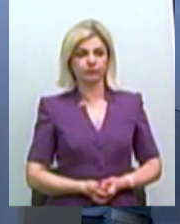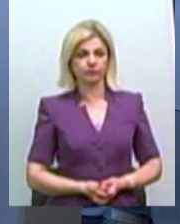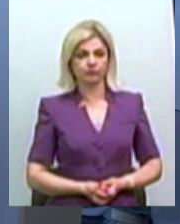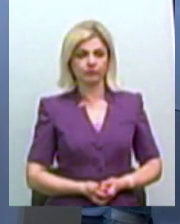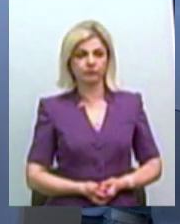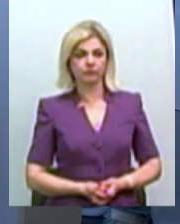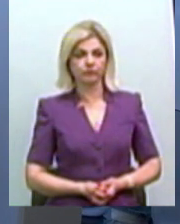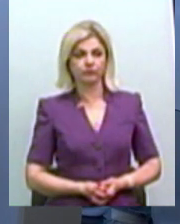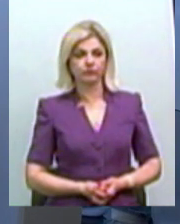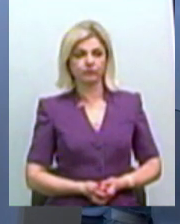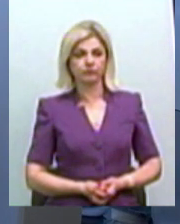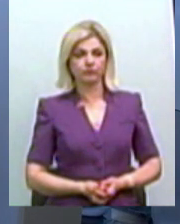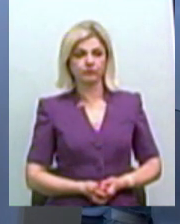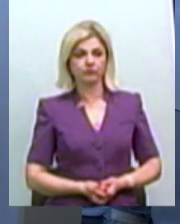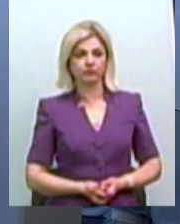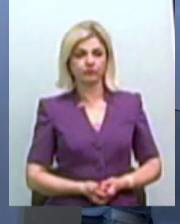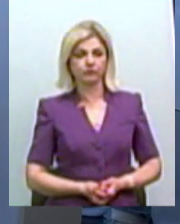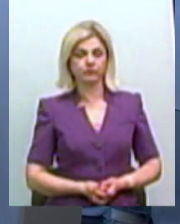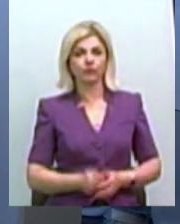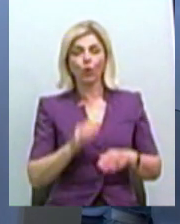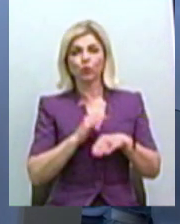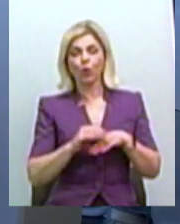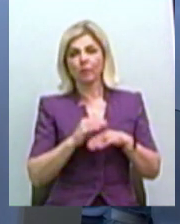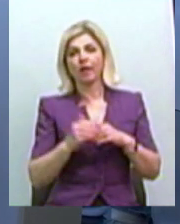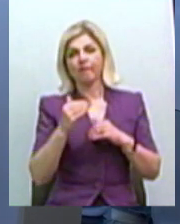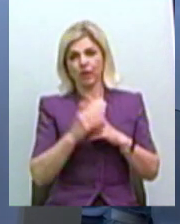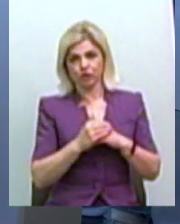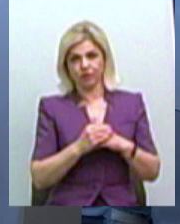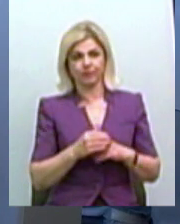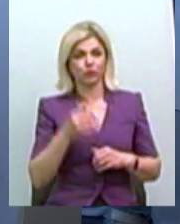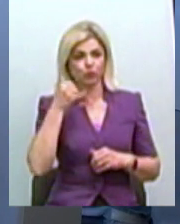Алло. Алло, слухаю. Добрий вечір вам.